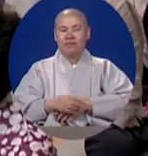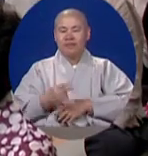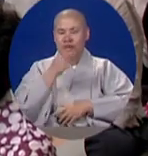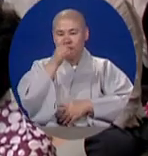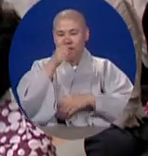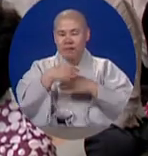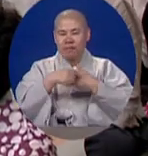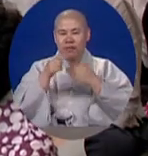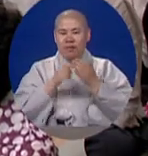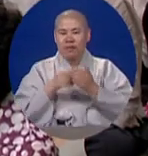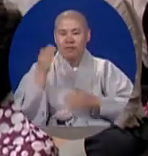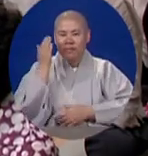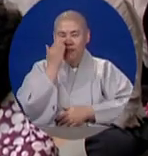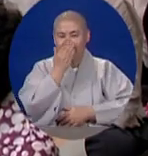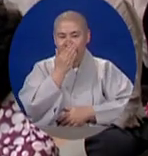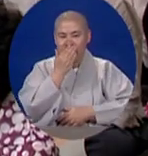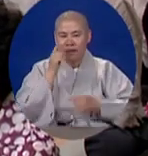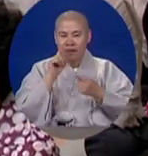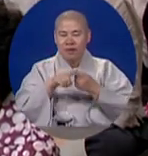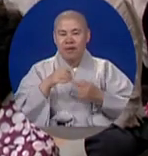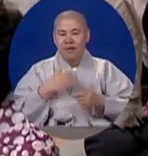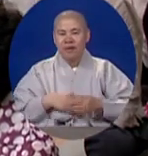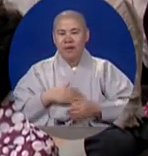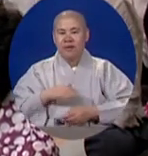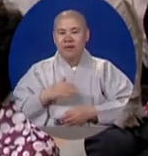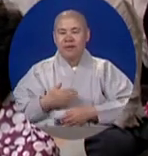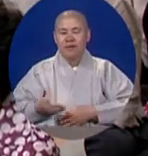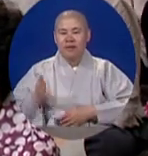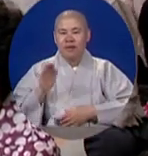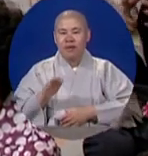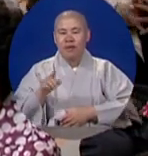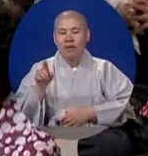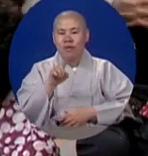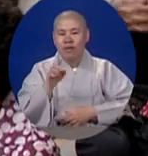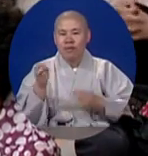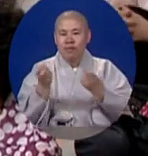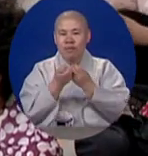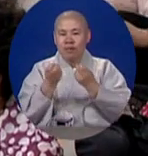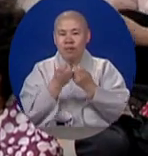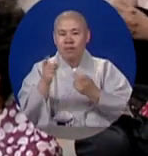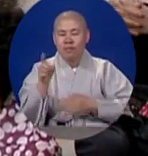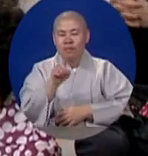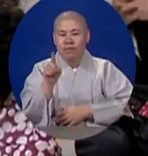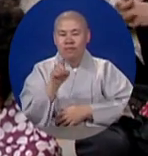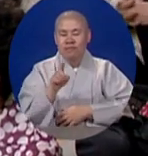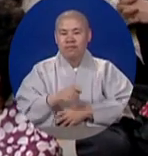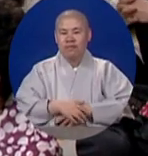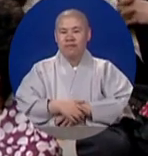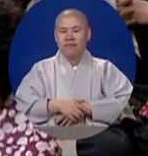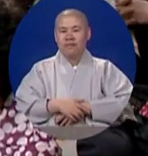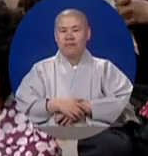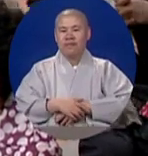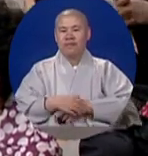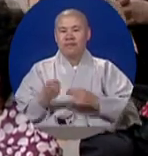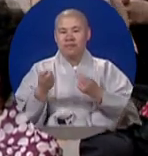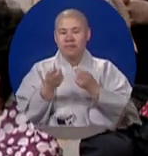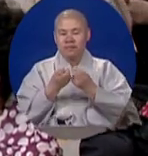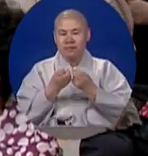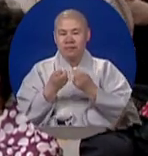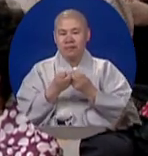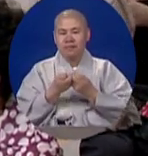중생의 마음을 맑힌다 이건 다 아는데 어떻게 맑히는가? 그 방법은